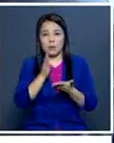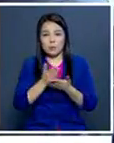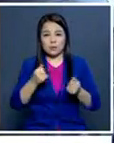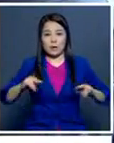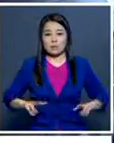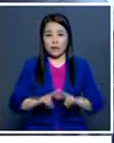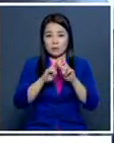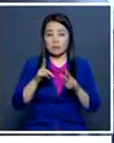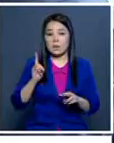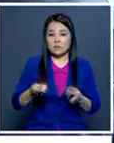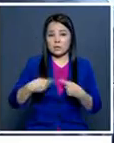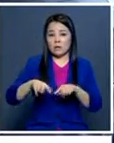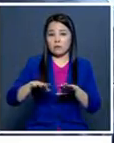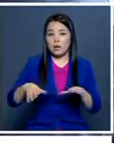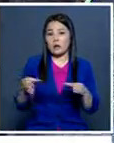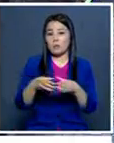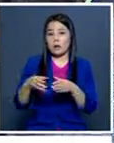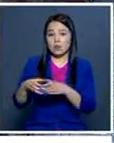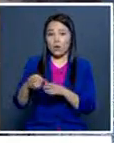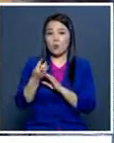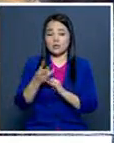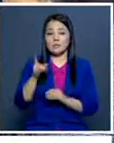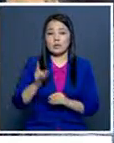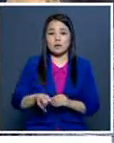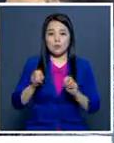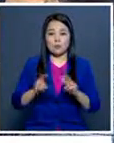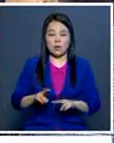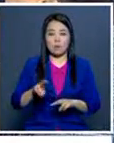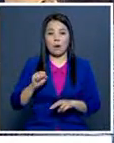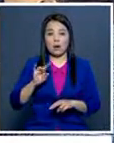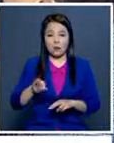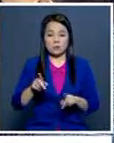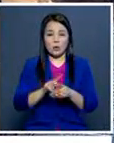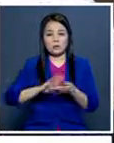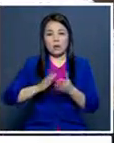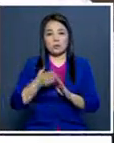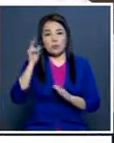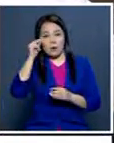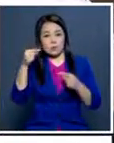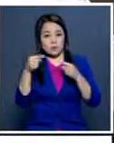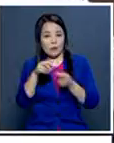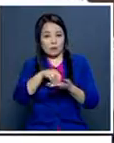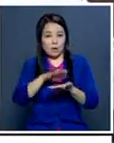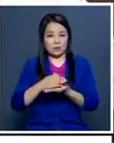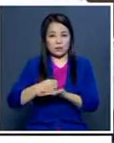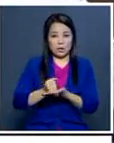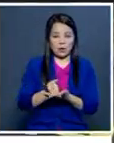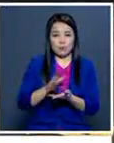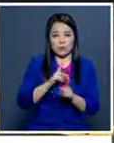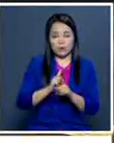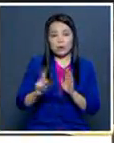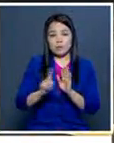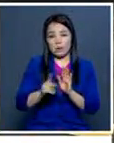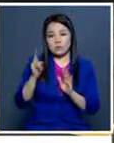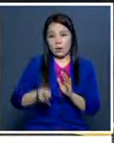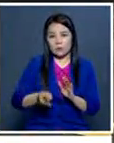Астана такси сервис компаниясы 13 таксопаркпен бір тарифке келісет, және тасымал құнын бекітетінде сол серіктестік